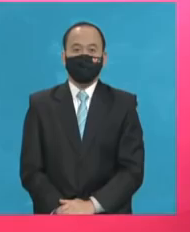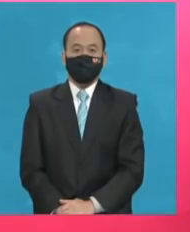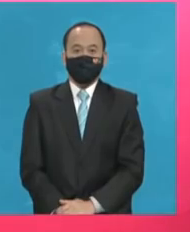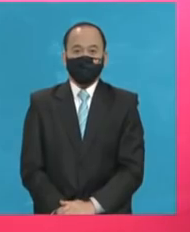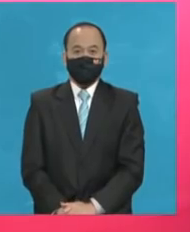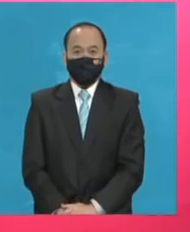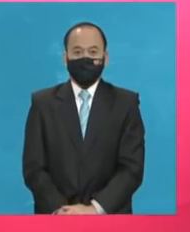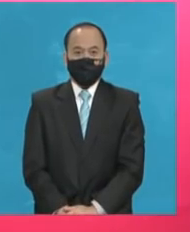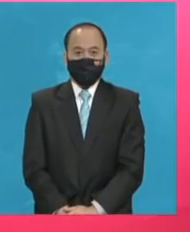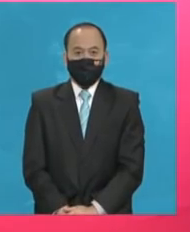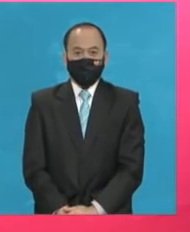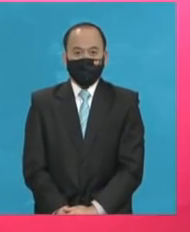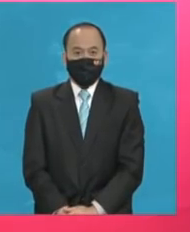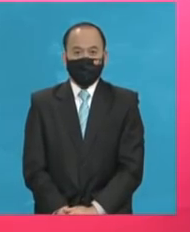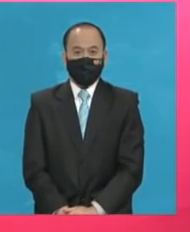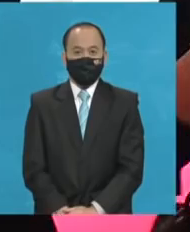hai hai